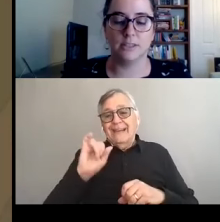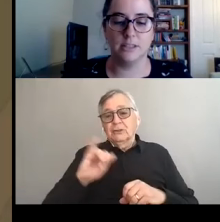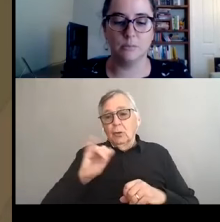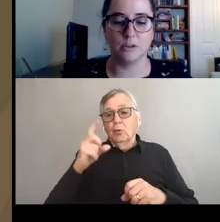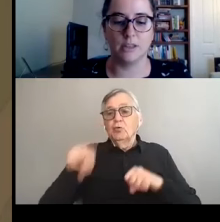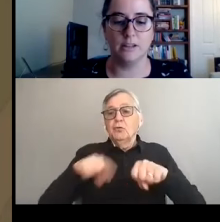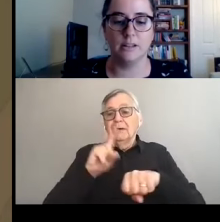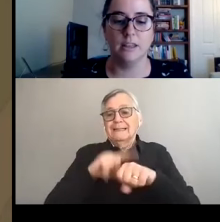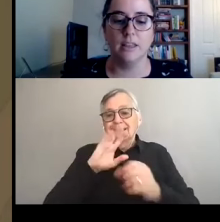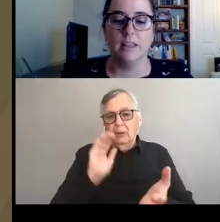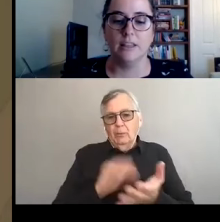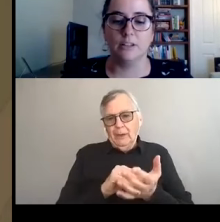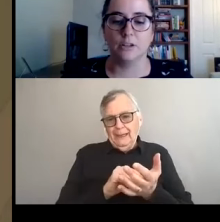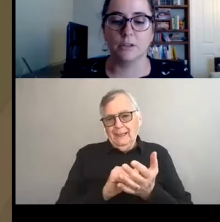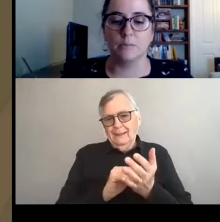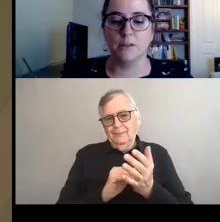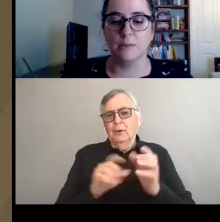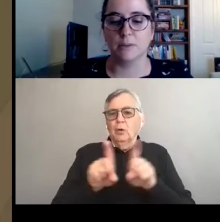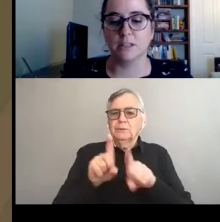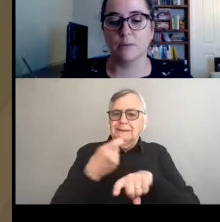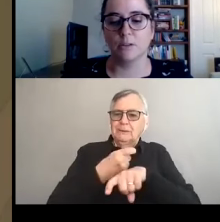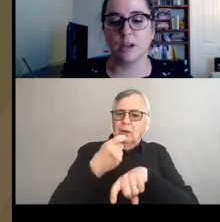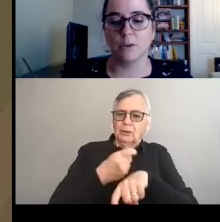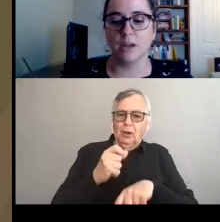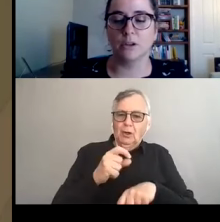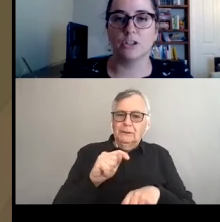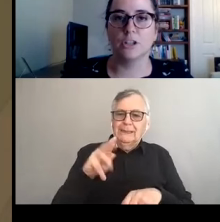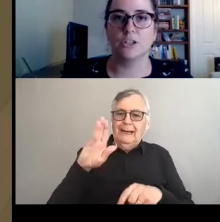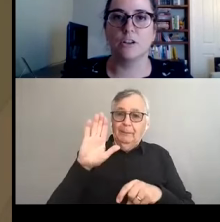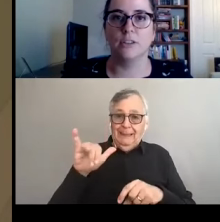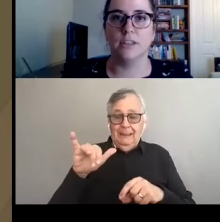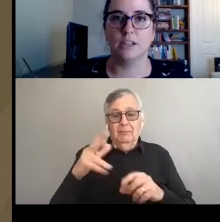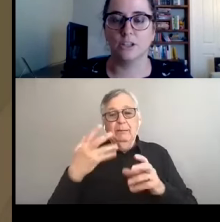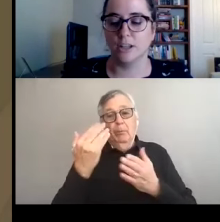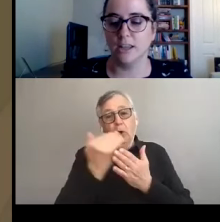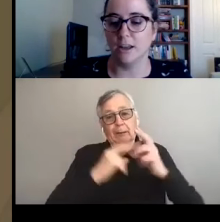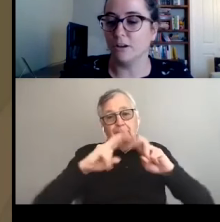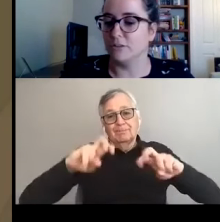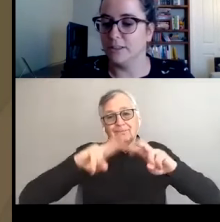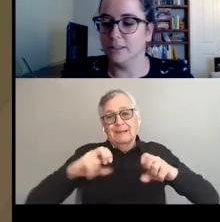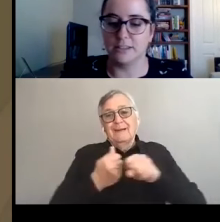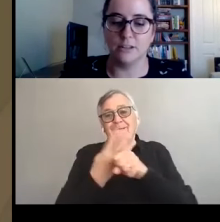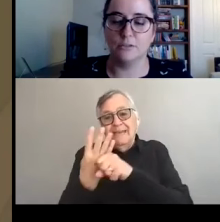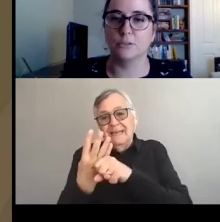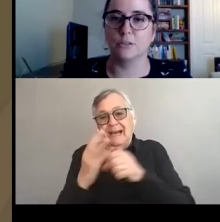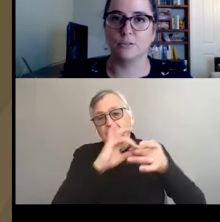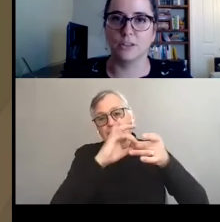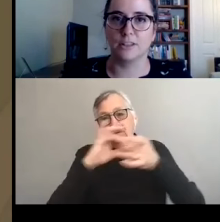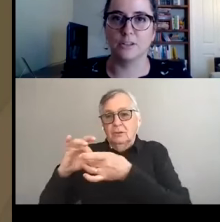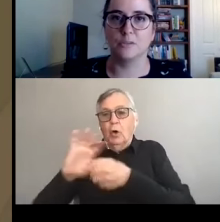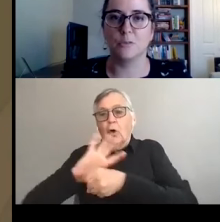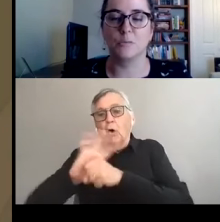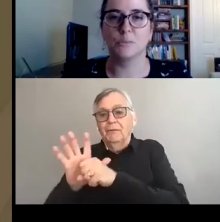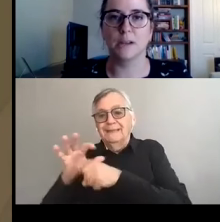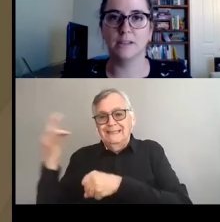à l'Université de Montréal. Et Dr. Tremblay mène présentement un grand programme de recherche en VIH et en COVID-19. Donc, on va